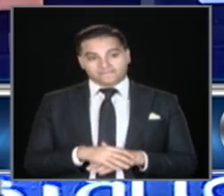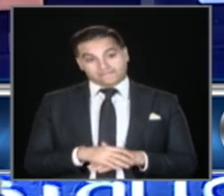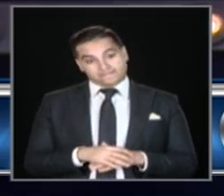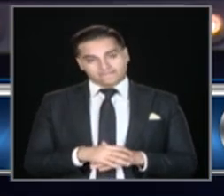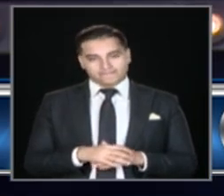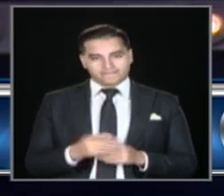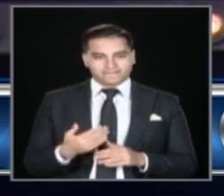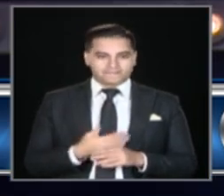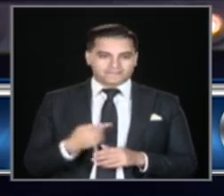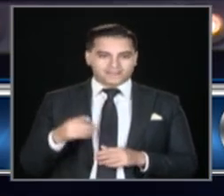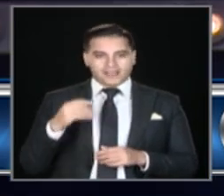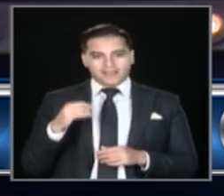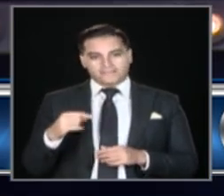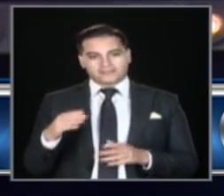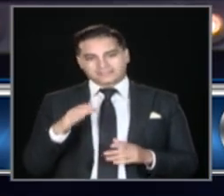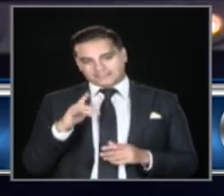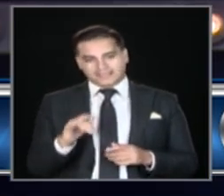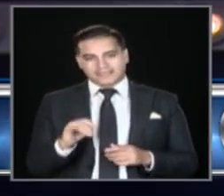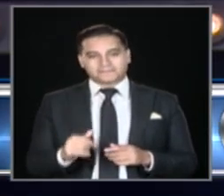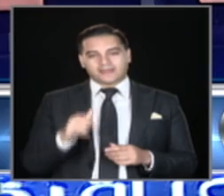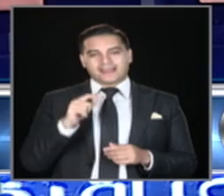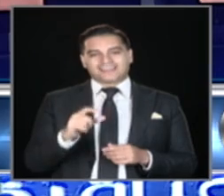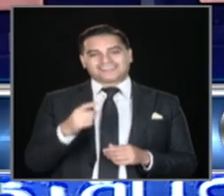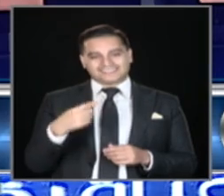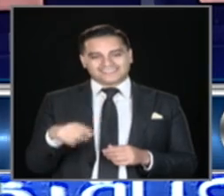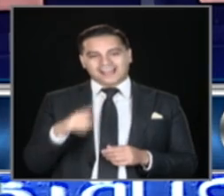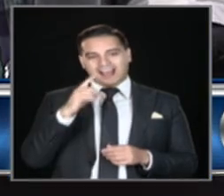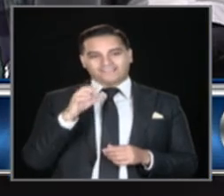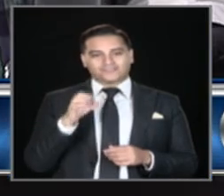صح صح احمد يا سليمان مبهر اجابه